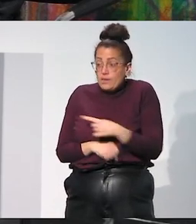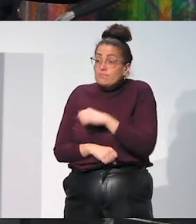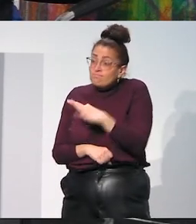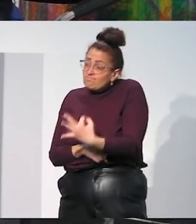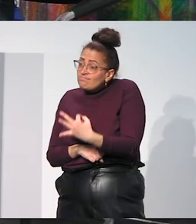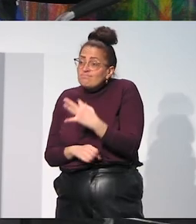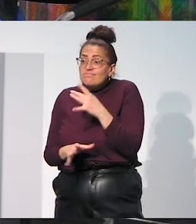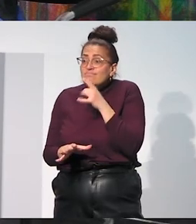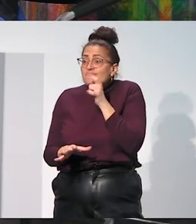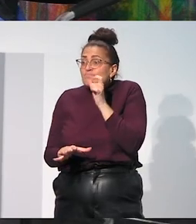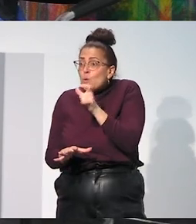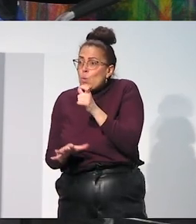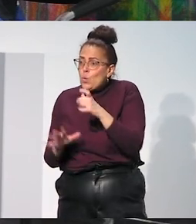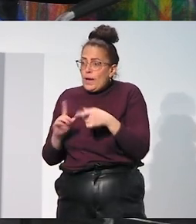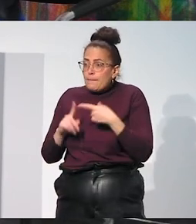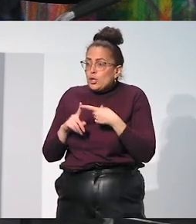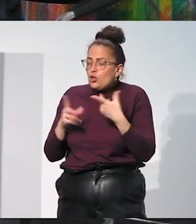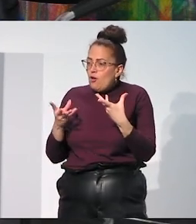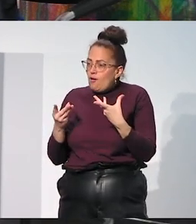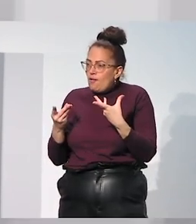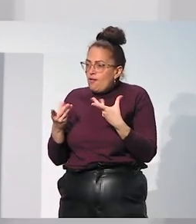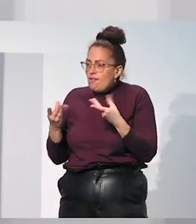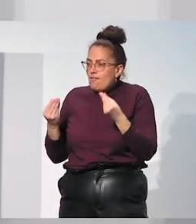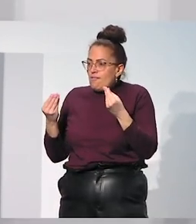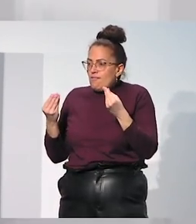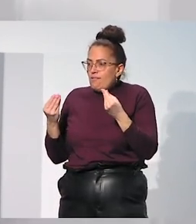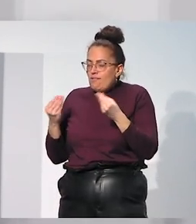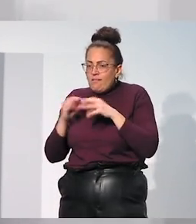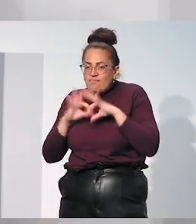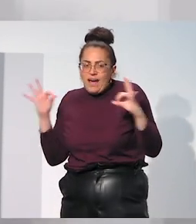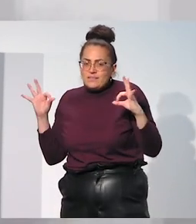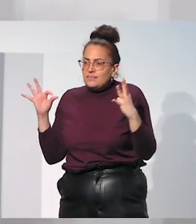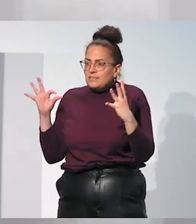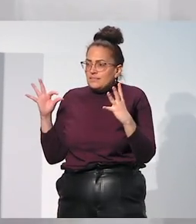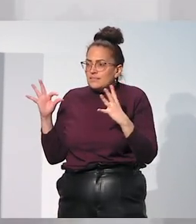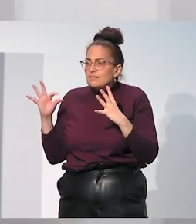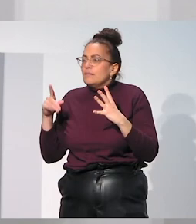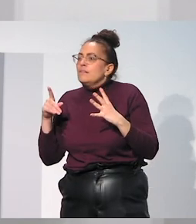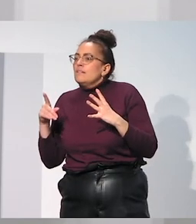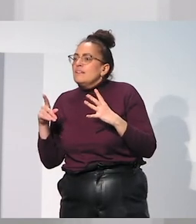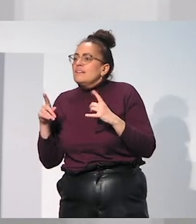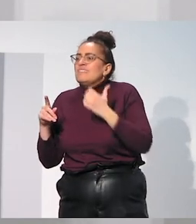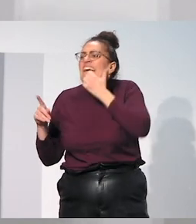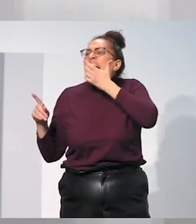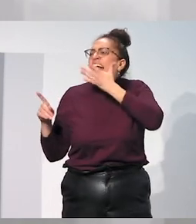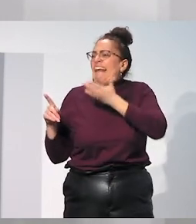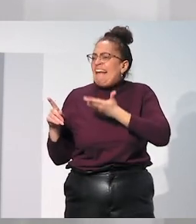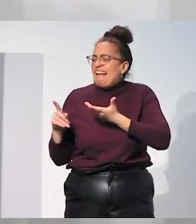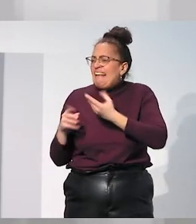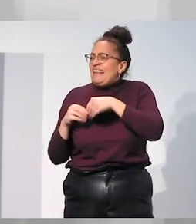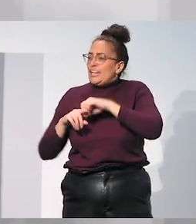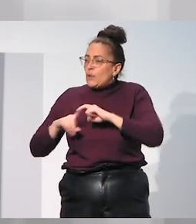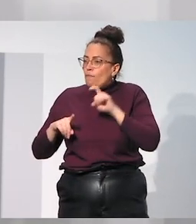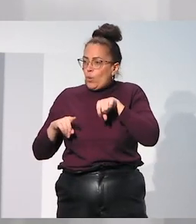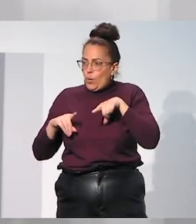ça a du jus. Voilà. Il faut que la langue ait du jus. Il faut qu'il y ait du jus dans la phrase, du jus dans le texte, mais pas trop, il ne faut pas que ça poisse non plus. Voyez. Et